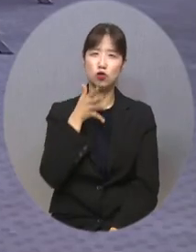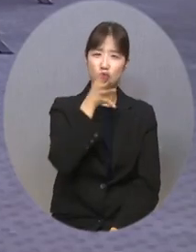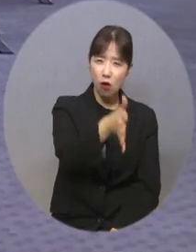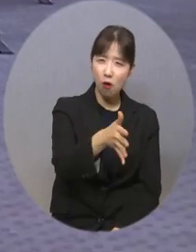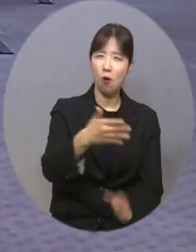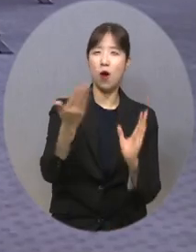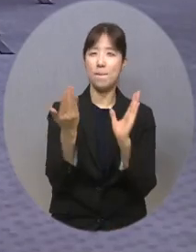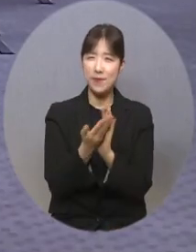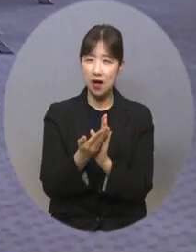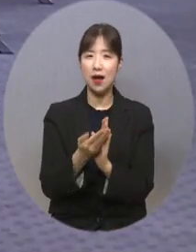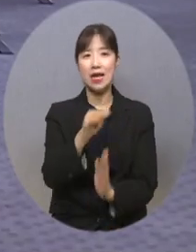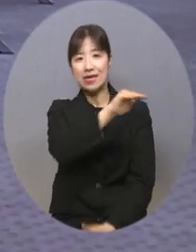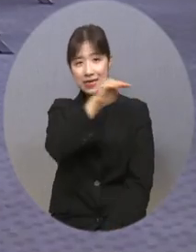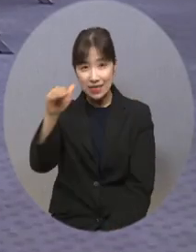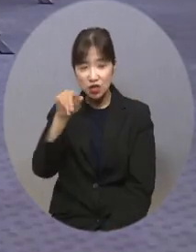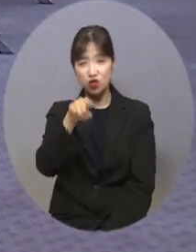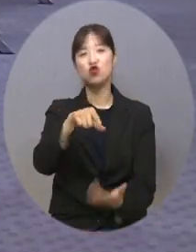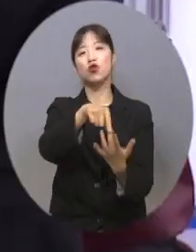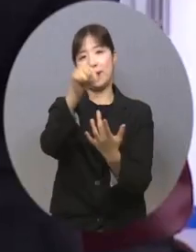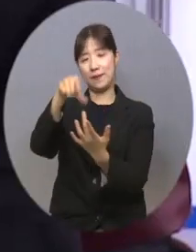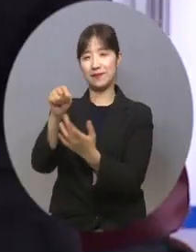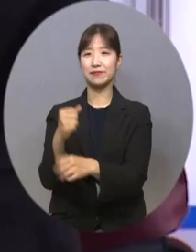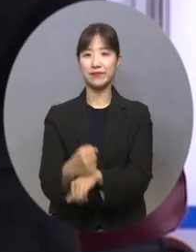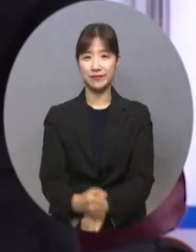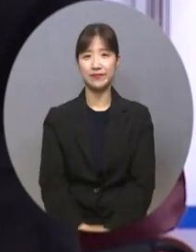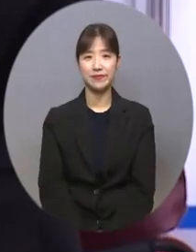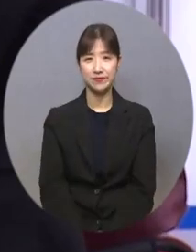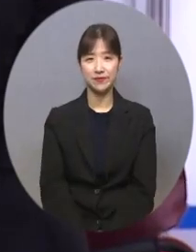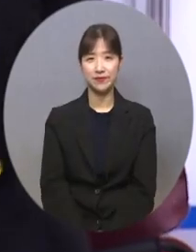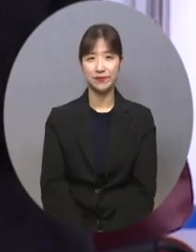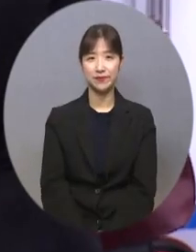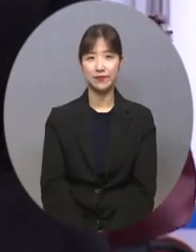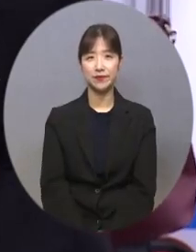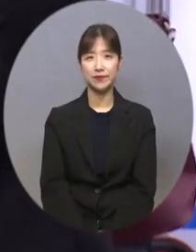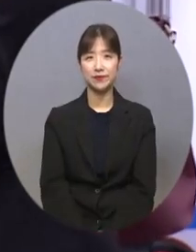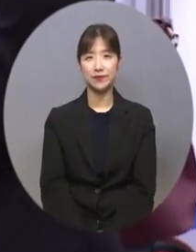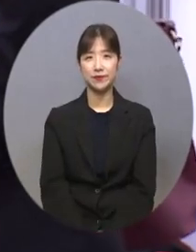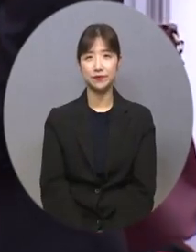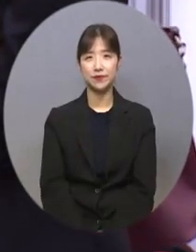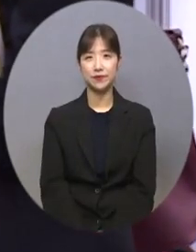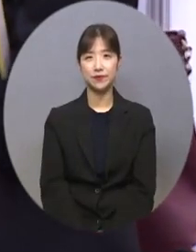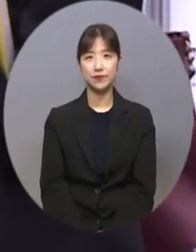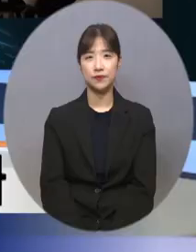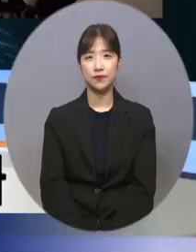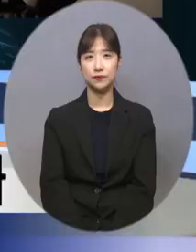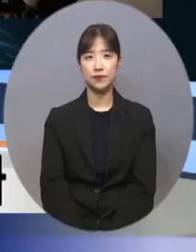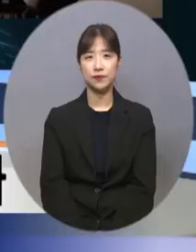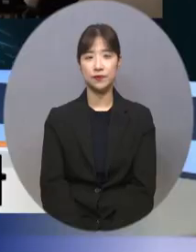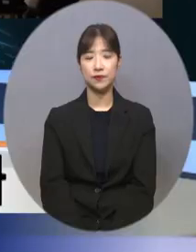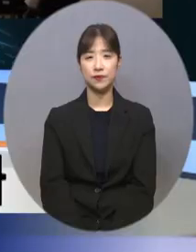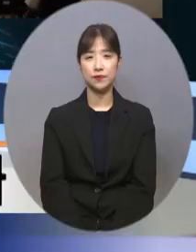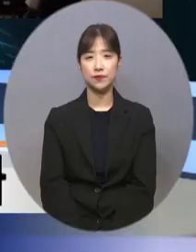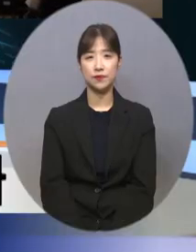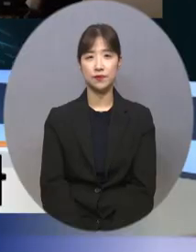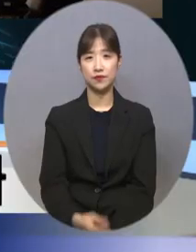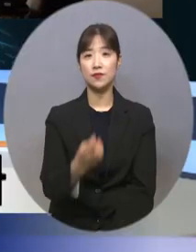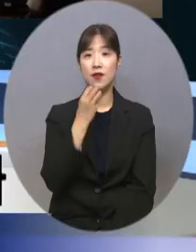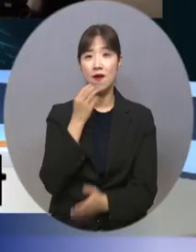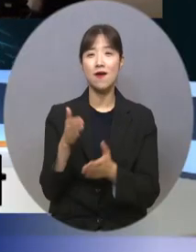직무적합도 등 기준을 바탕으로 선발할 예정입니다. 복지TV 뉴스 이가연입니다.